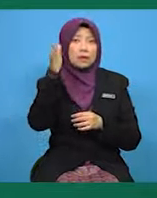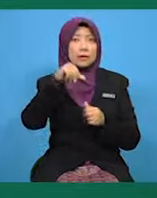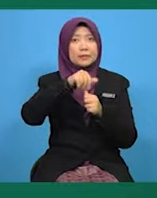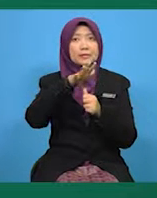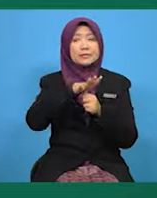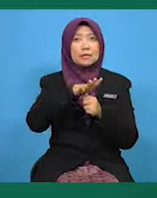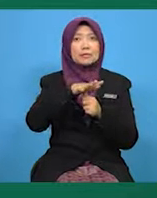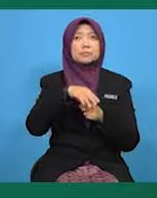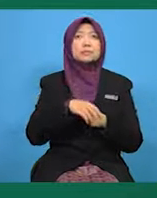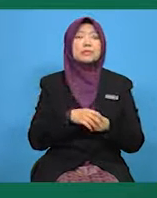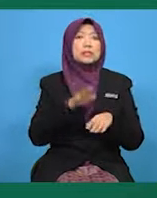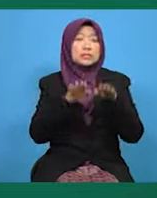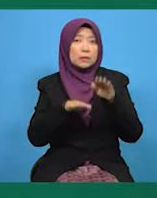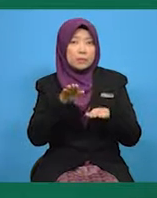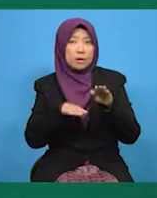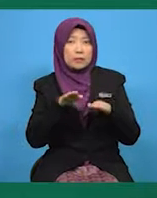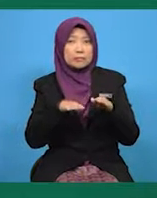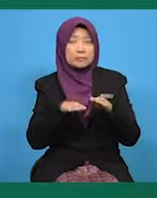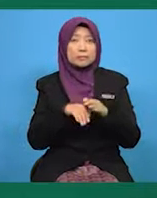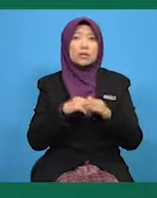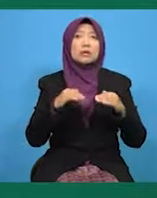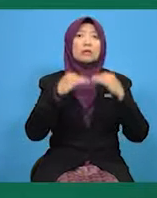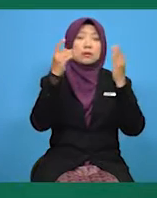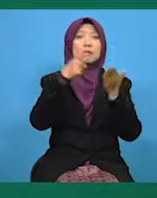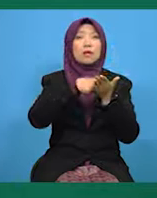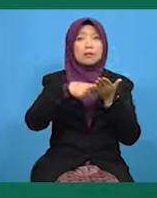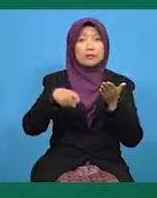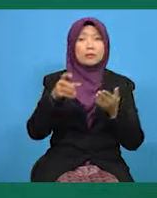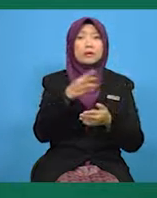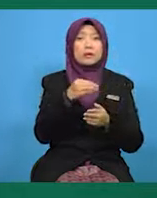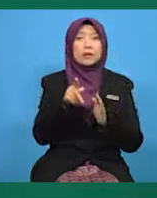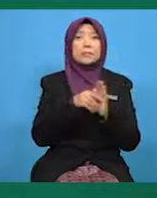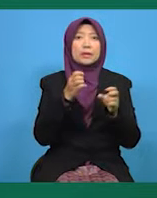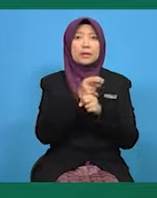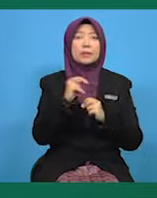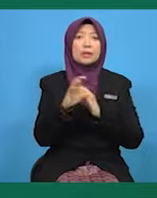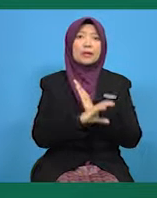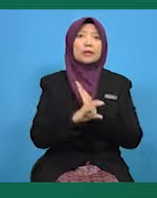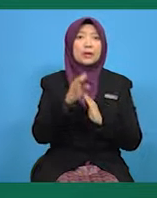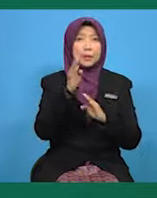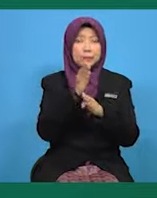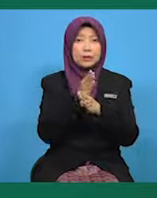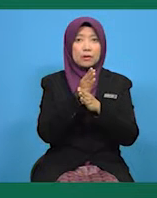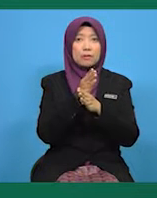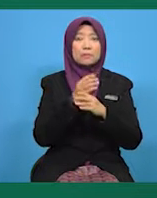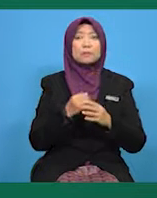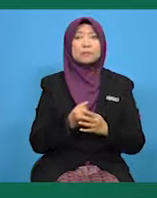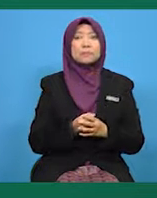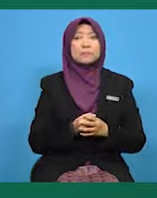memberi kesan terhadap keseimbangan, tingkat harga umum dan pendapatan negara benar.